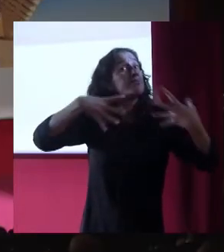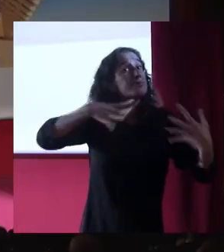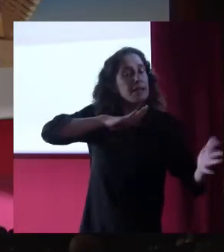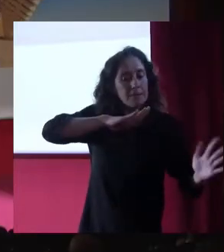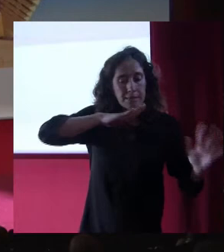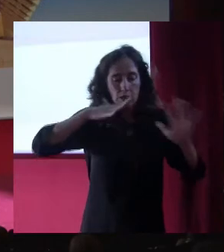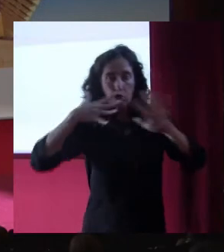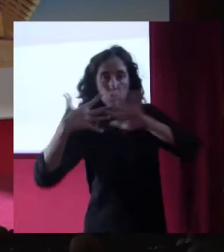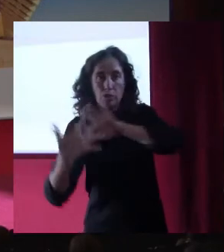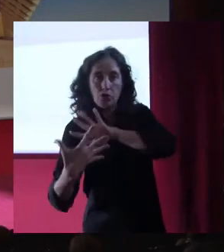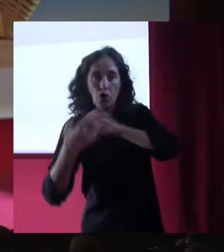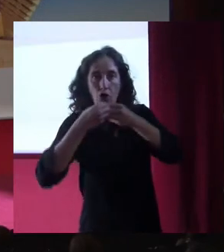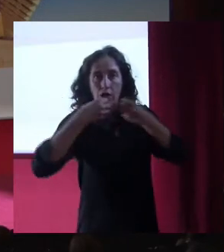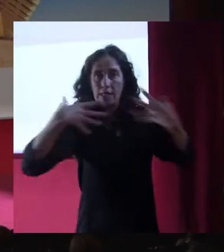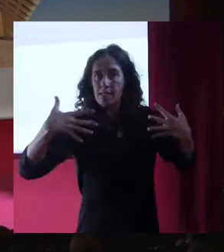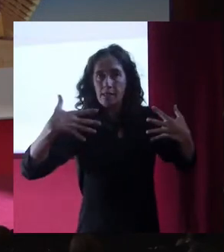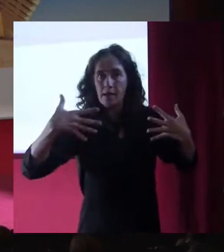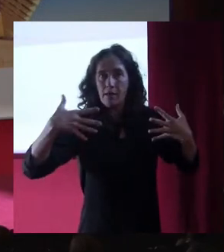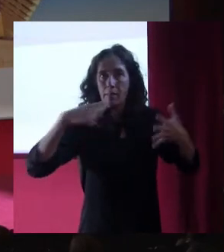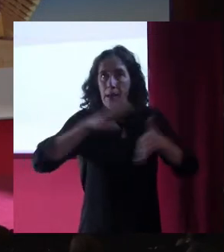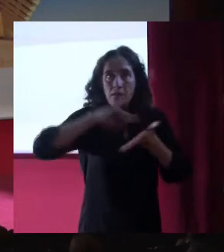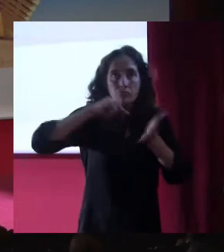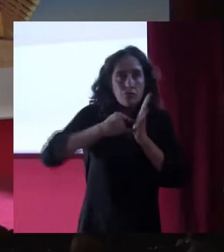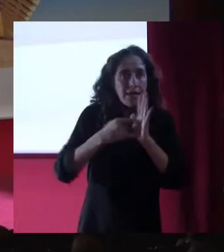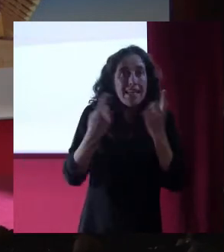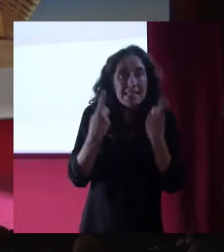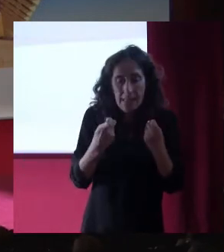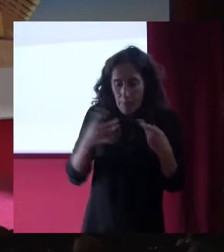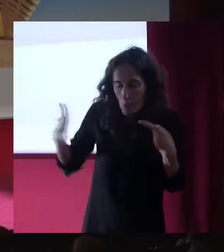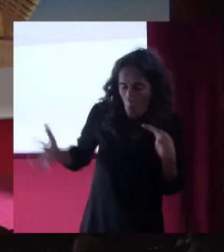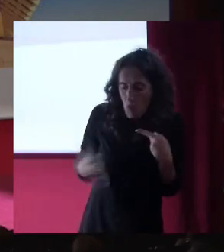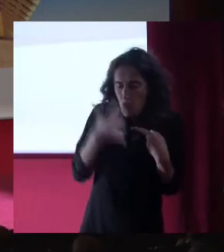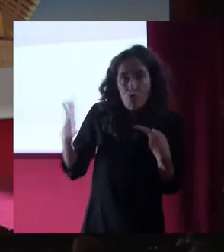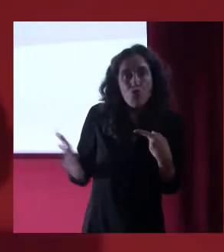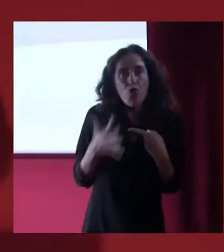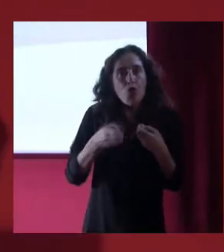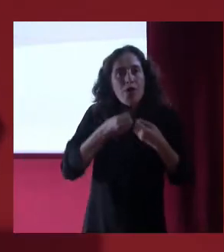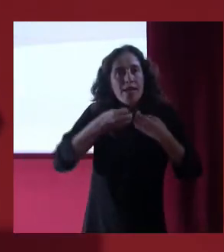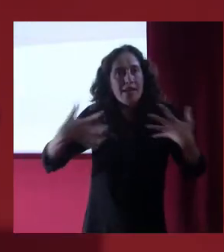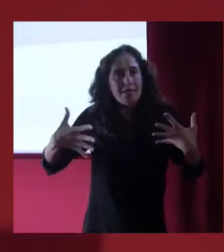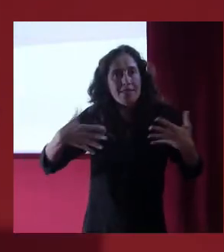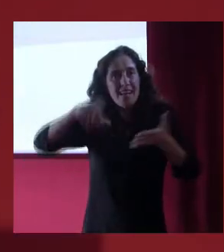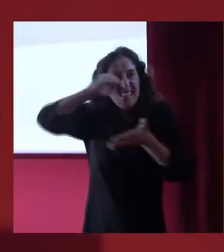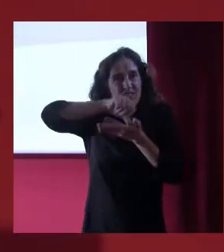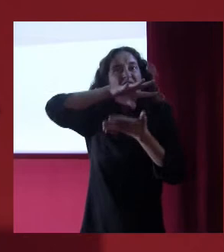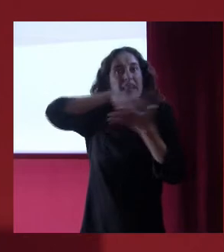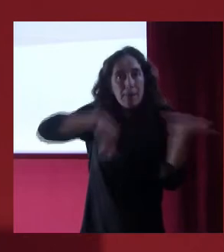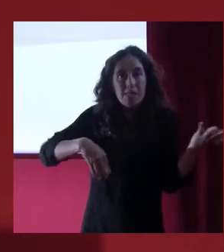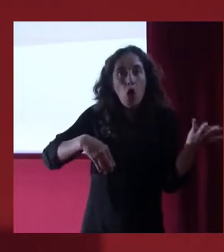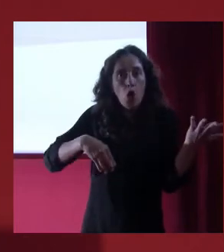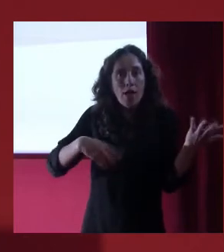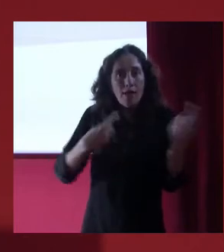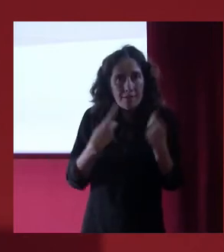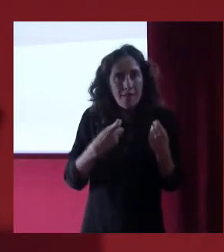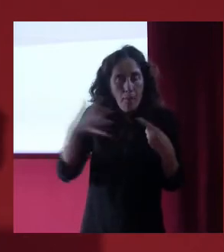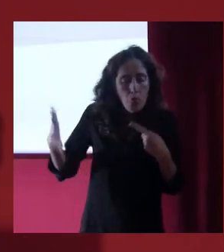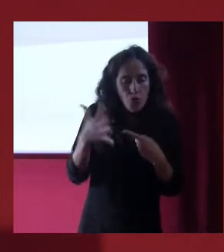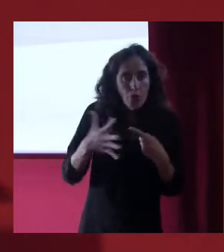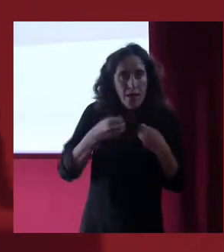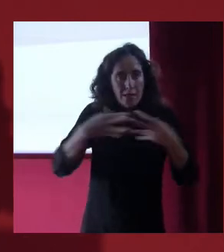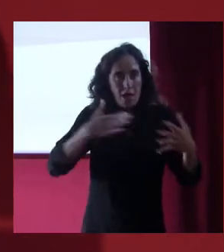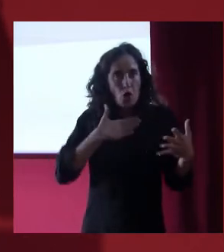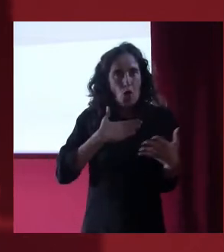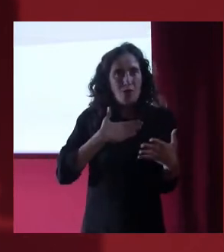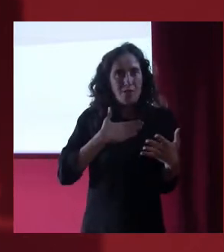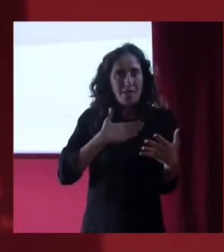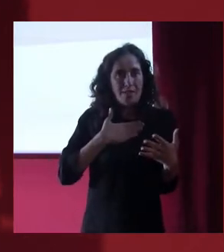el repte de la transició energètica, si no comencem a produir energia neta dins de la mateixa ciutat, i no ho estem fent.